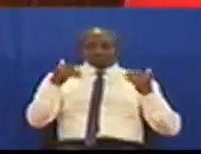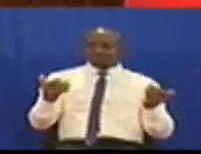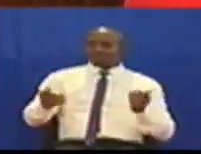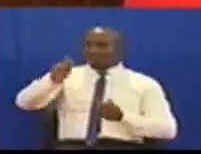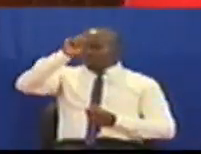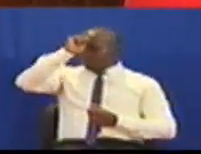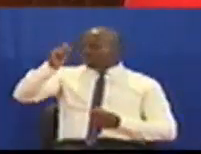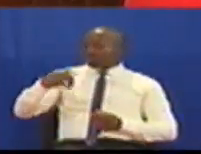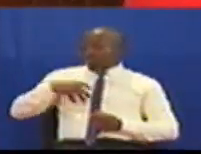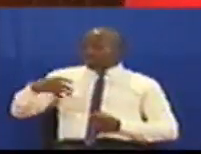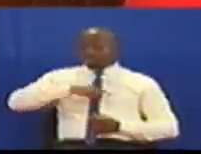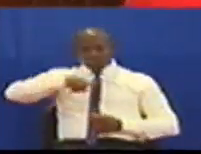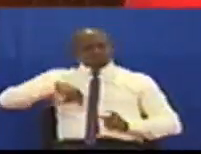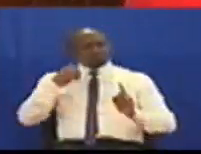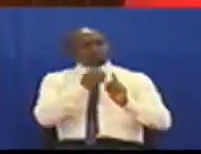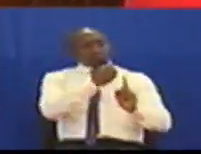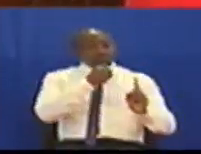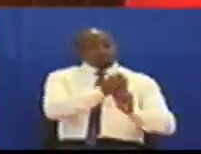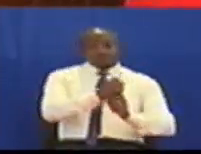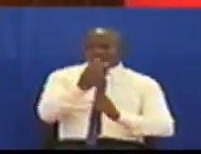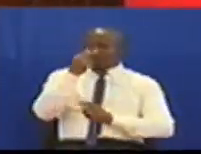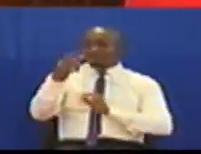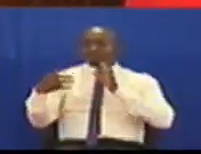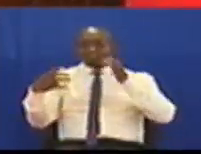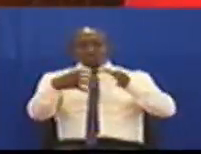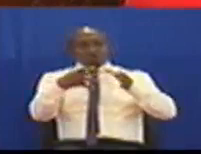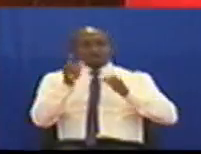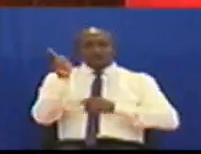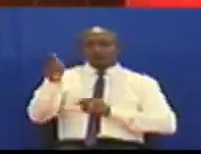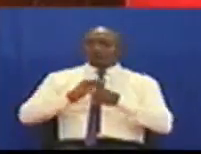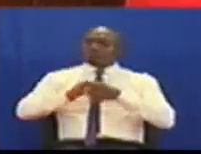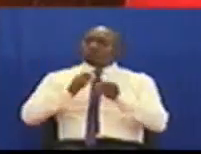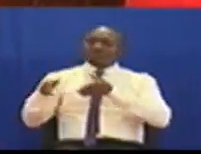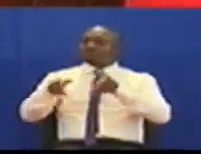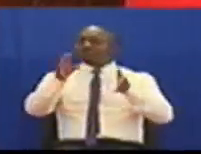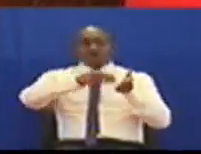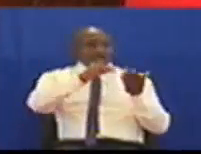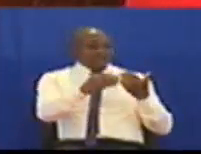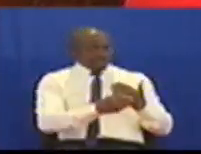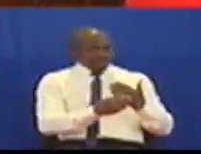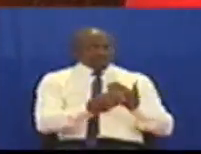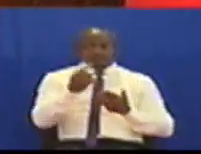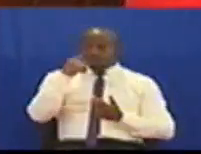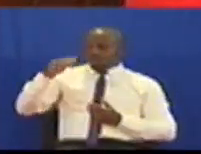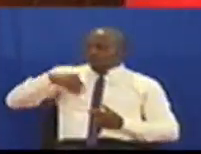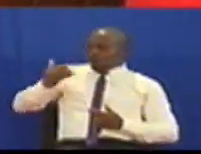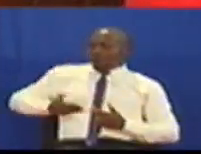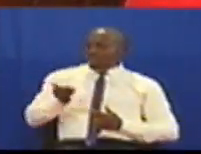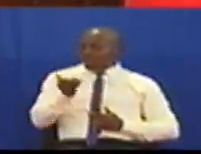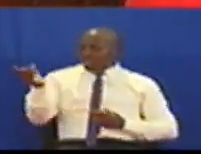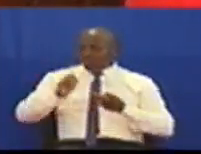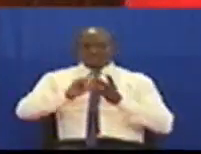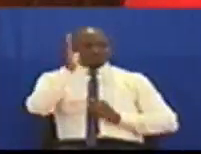waziri, tunasisitiza tena, hebu tuangalie ile model ambayo wao wameifanya, tuweze kuona kwamba na wanawake wengine, vijana